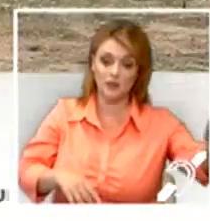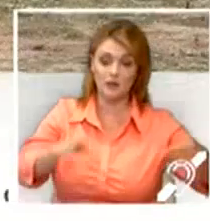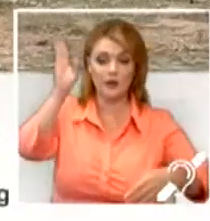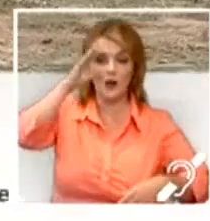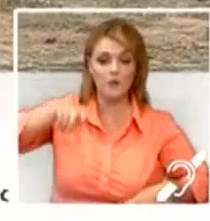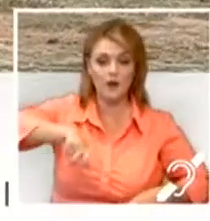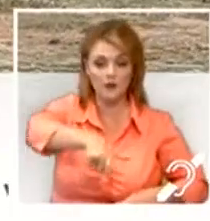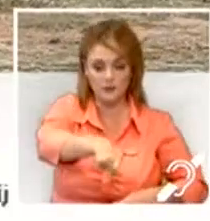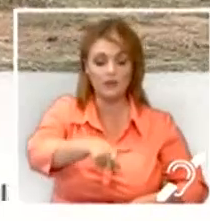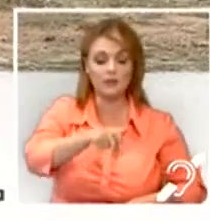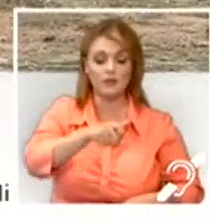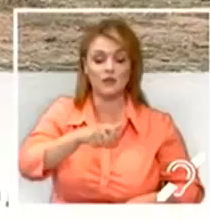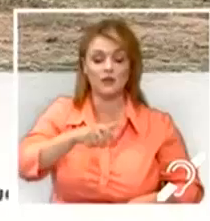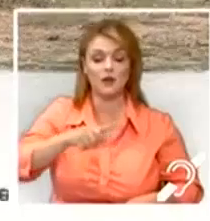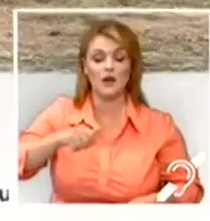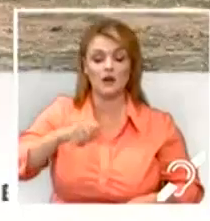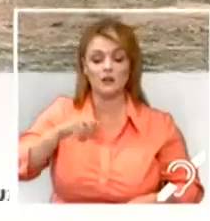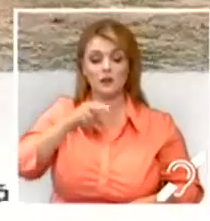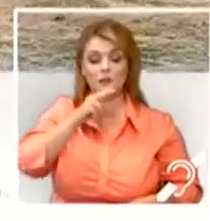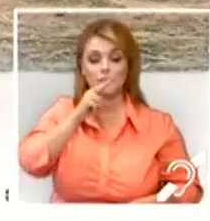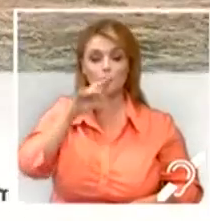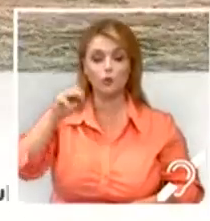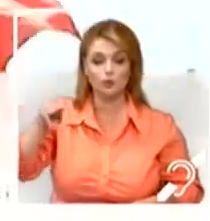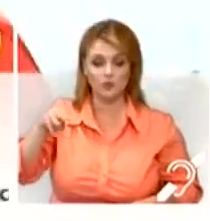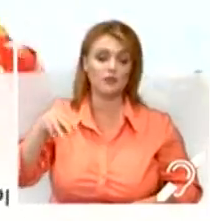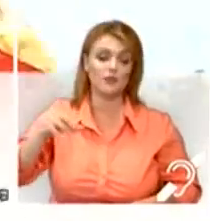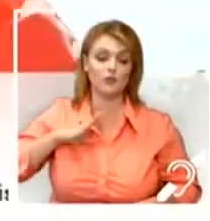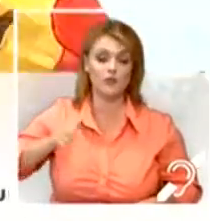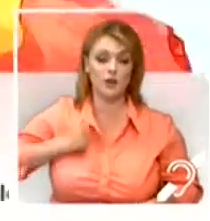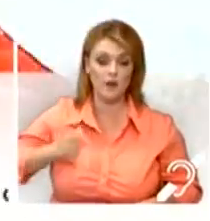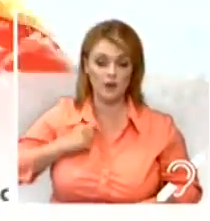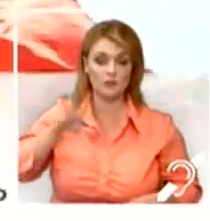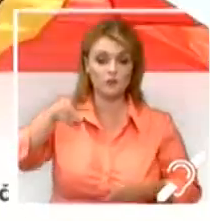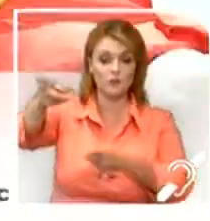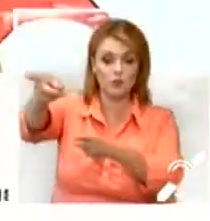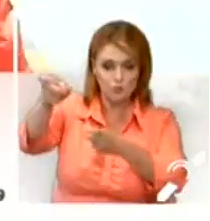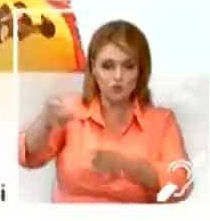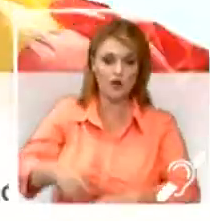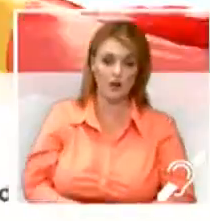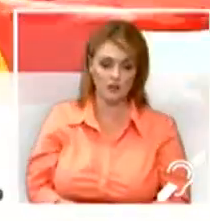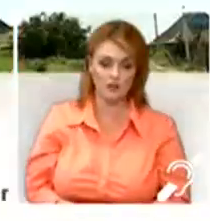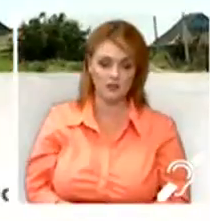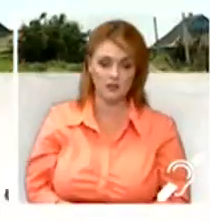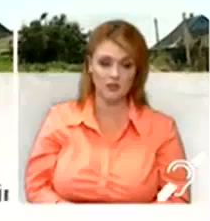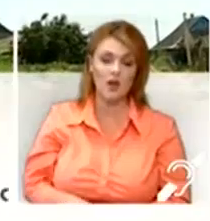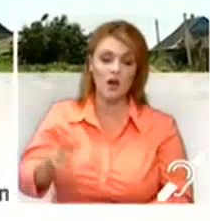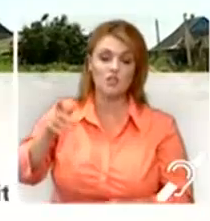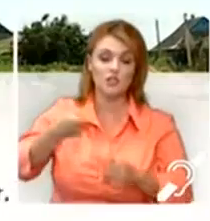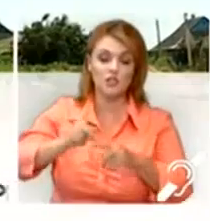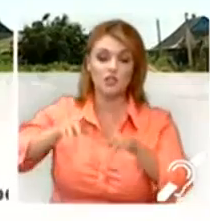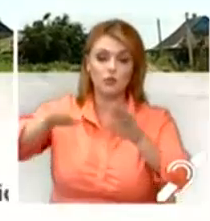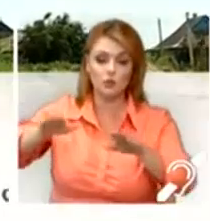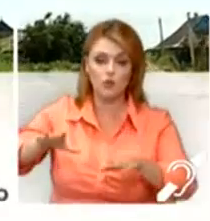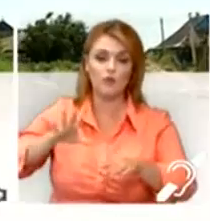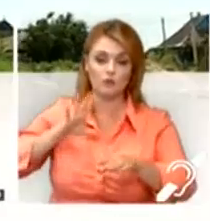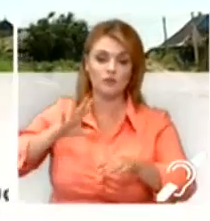Nistrului. Monumentul a fost plasat în curtea unei biserici ce aparține Mitropoliei Basarabiei din satul Palanca, pentru că a fost imposibil de instalat